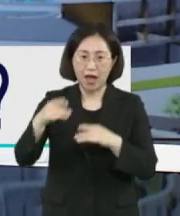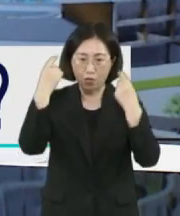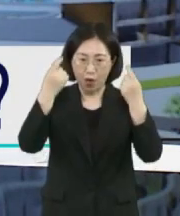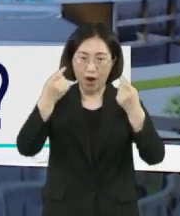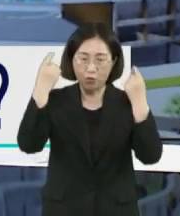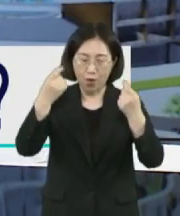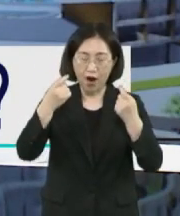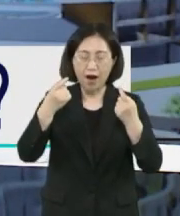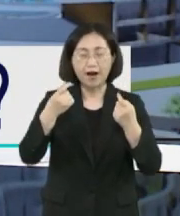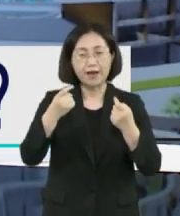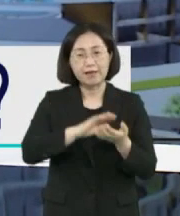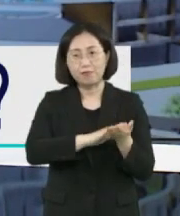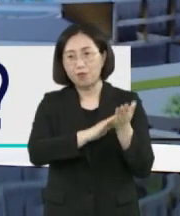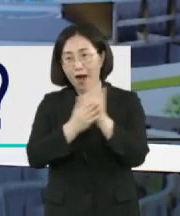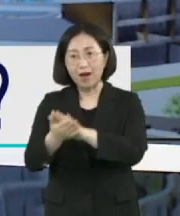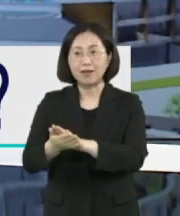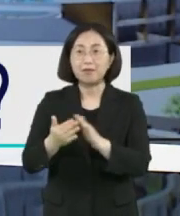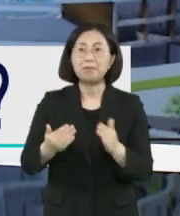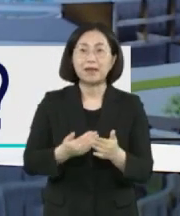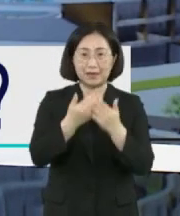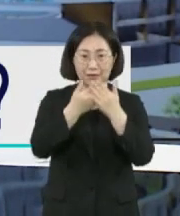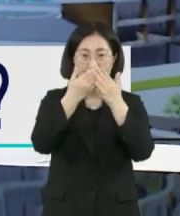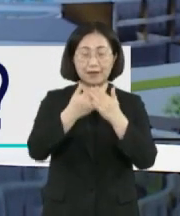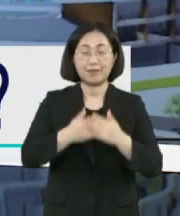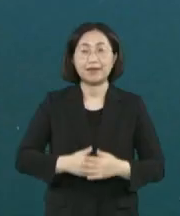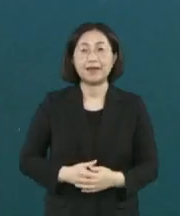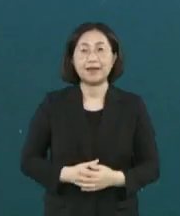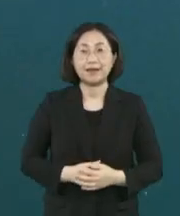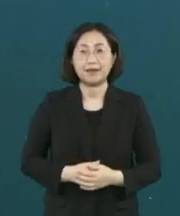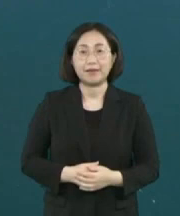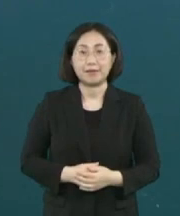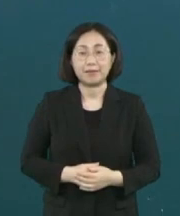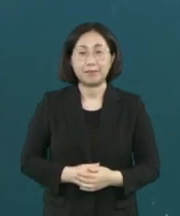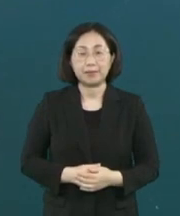크게 달라질 전망입니다. 최은호 기자입니다.